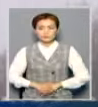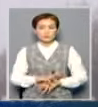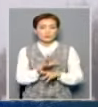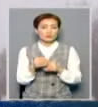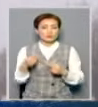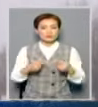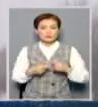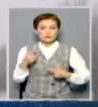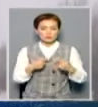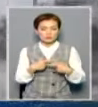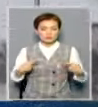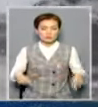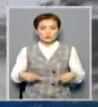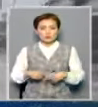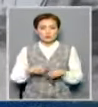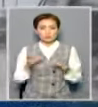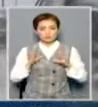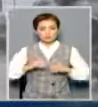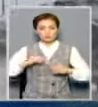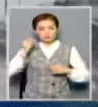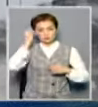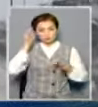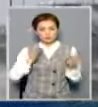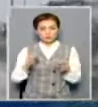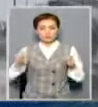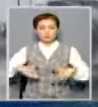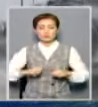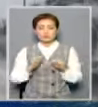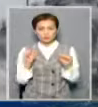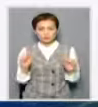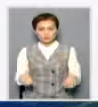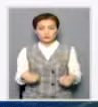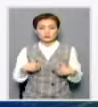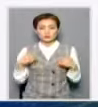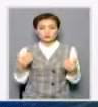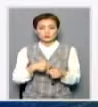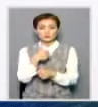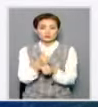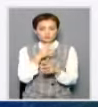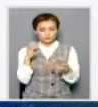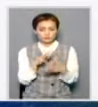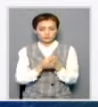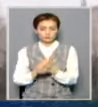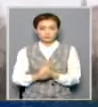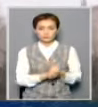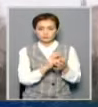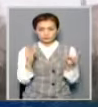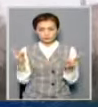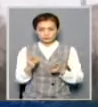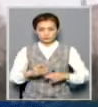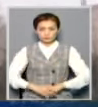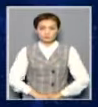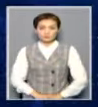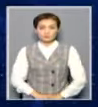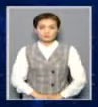споры можно решить разумно. Большая надежда, что все проблемные вопросы будут решены мирным путем. Главное – сохранение мира и спокойствия в стране.